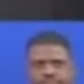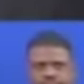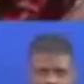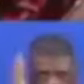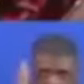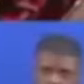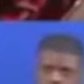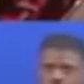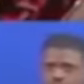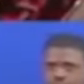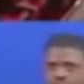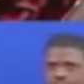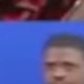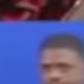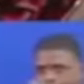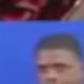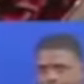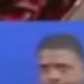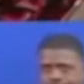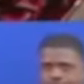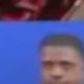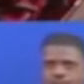Mheshimiwa Charles Makongoro Nyerere Rukwa.